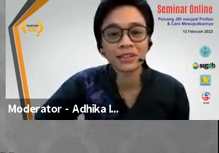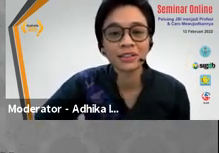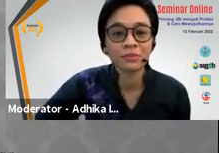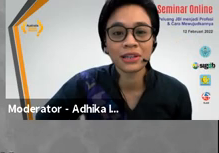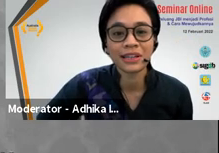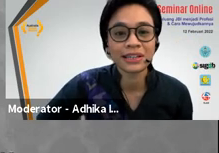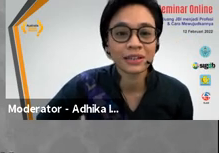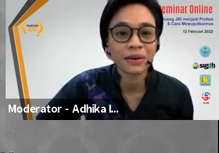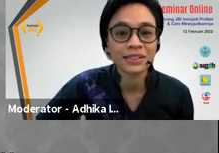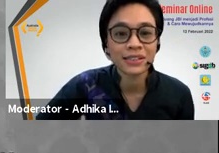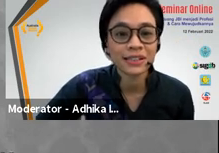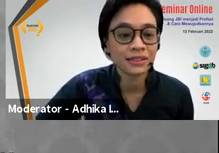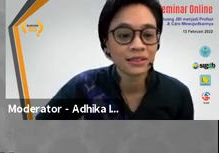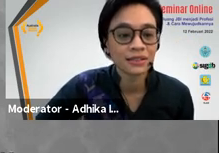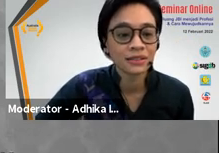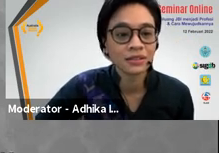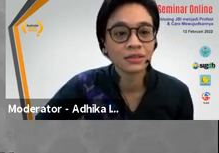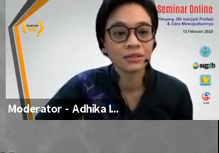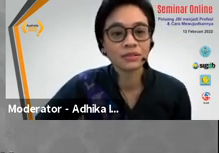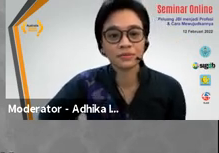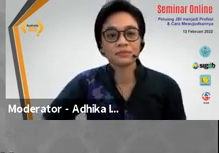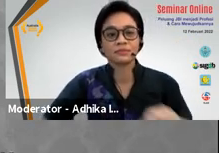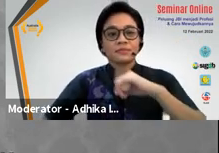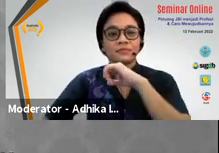pemaparan ini satu menit lagi Terima kasih